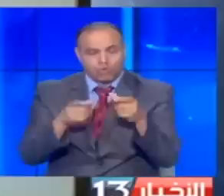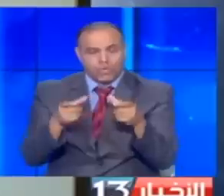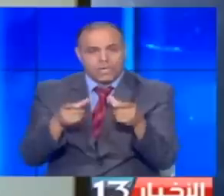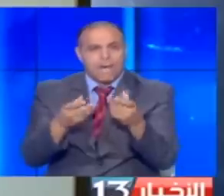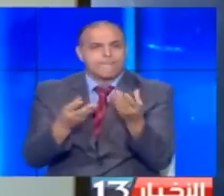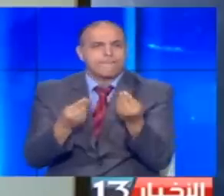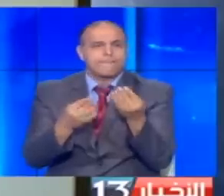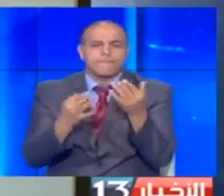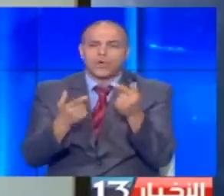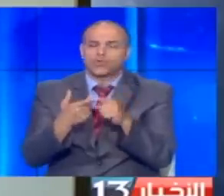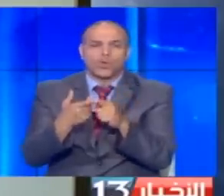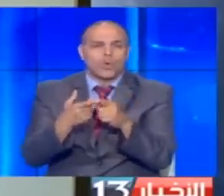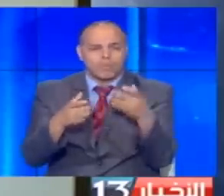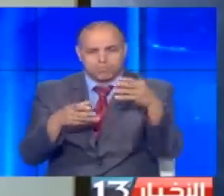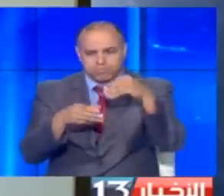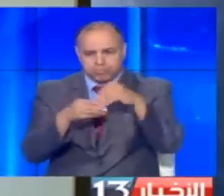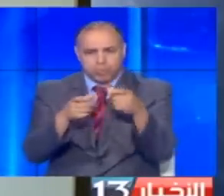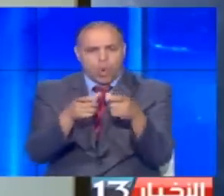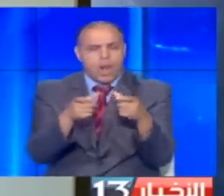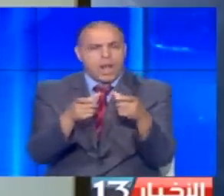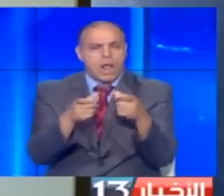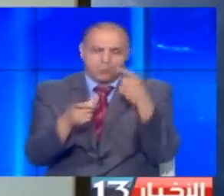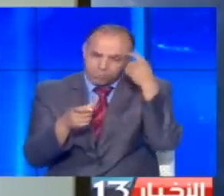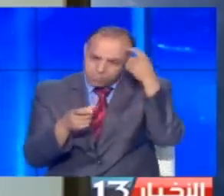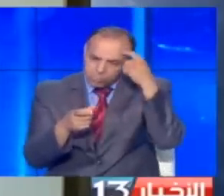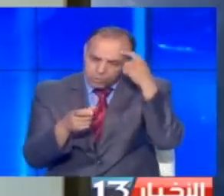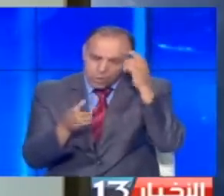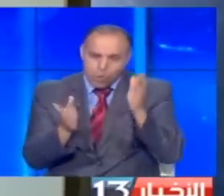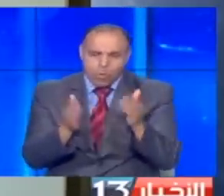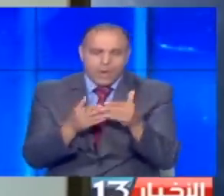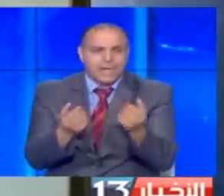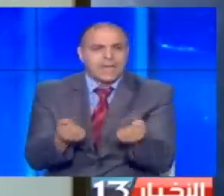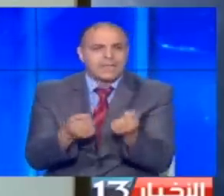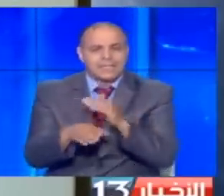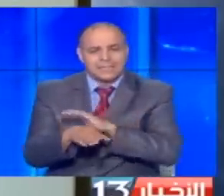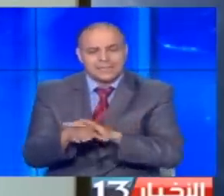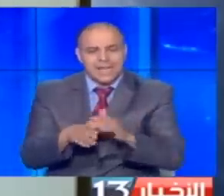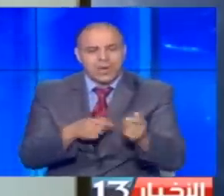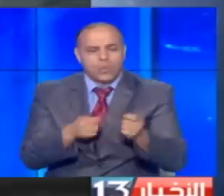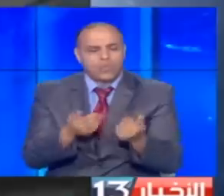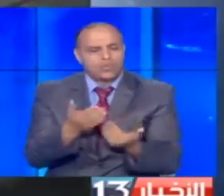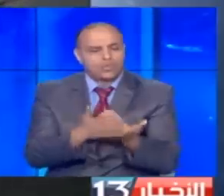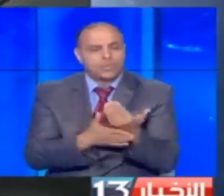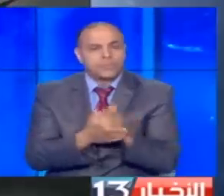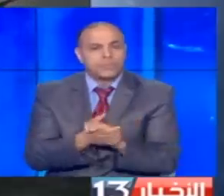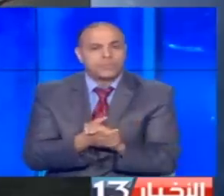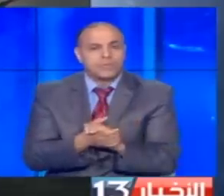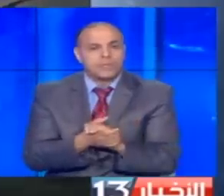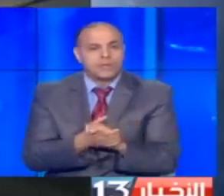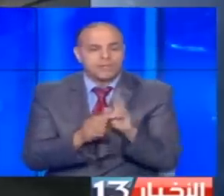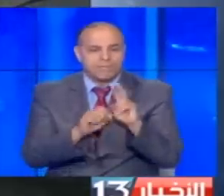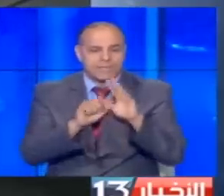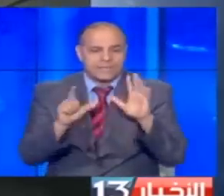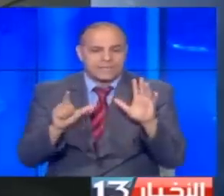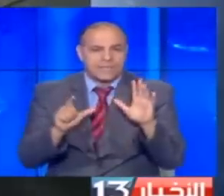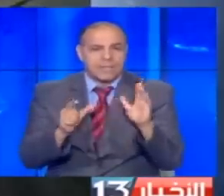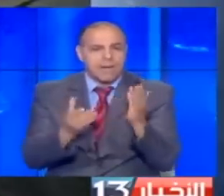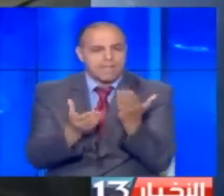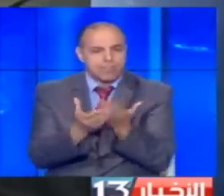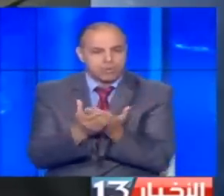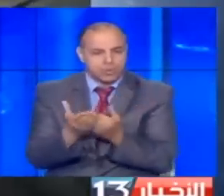العدد الحالي للمحاضر الراجعه بالنظر ل وكاله النهوض بالصناعه والتجديد سبعه وعشرين محكمه